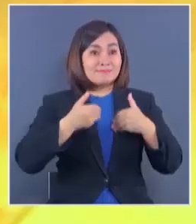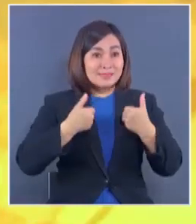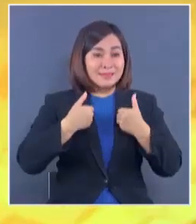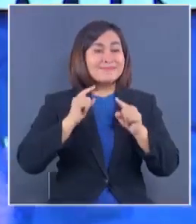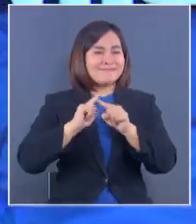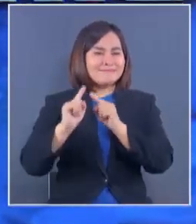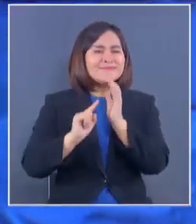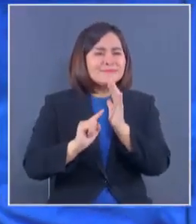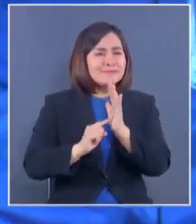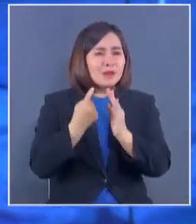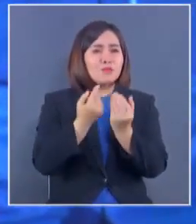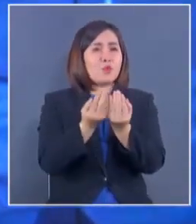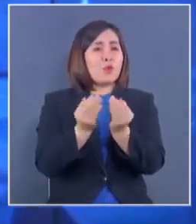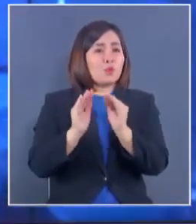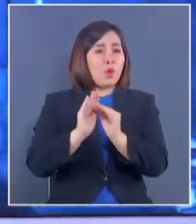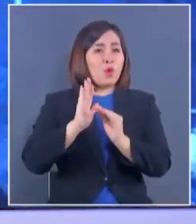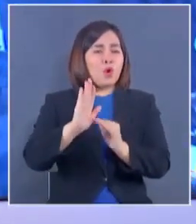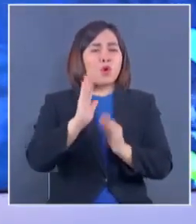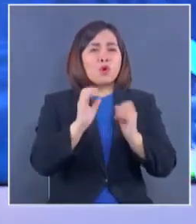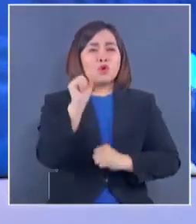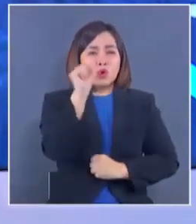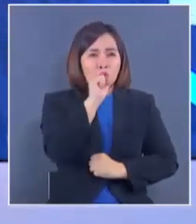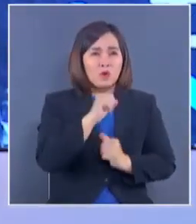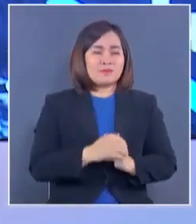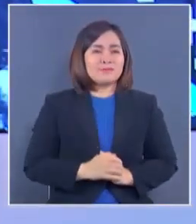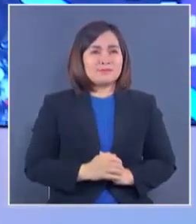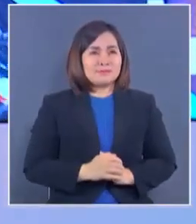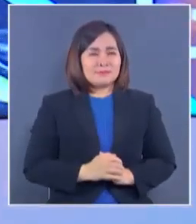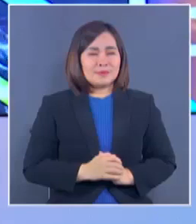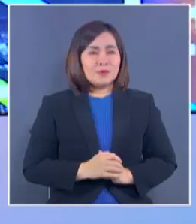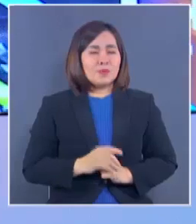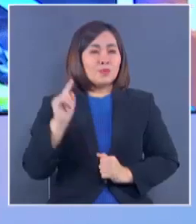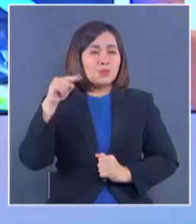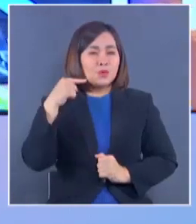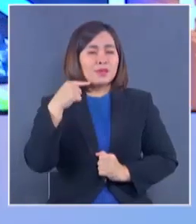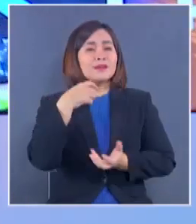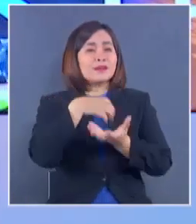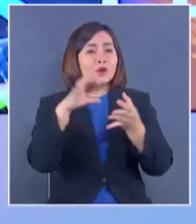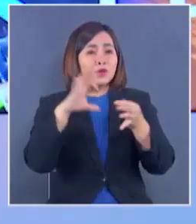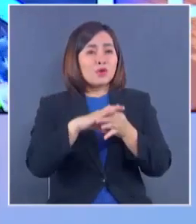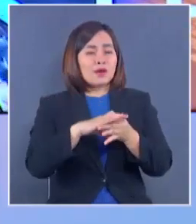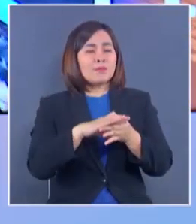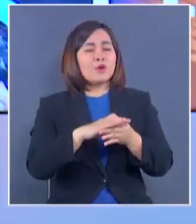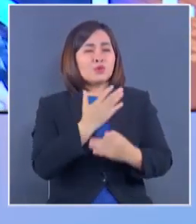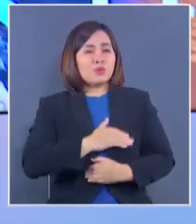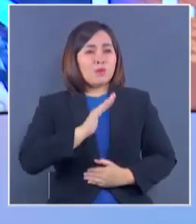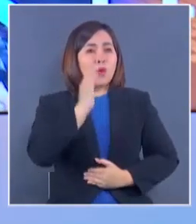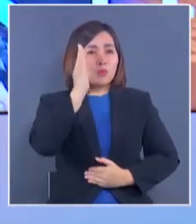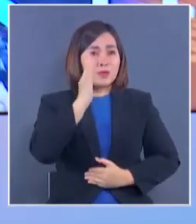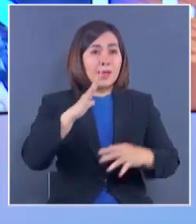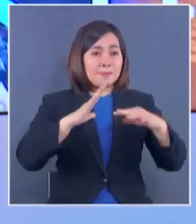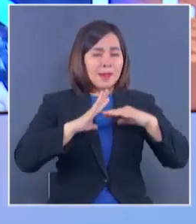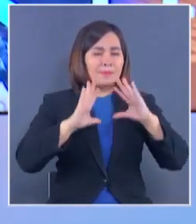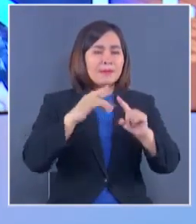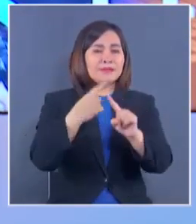มาเริ่มต้นกันที่ข่าวแรกของครอบครัวแร็ปเปอร์นะคะนานาไรบิน่าได้ออกมาเผยอาการของสามีเวทไทเทเนียมค่ะว่าต้องพักเกือบ